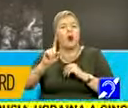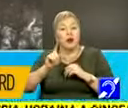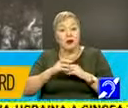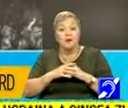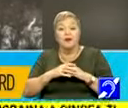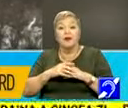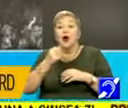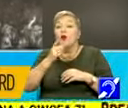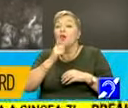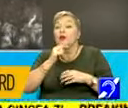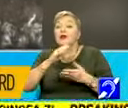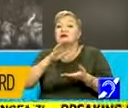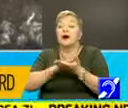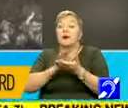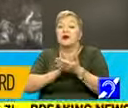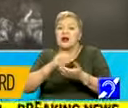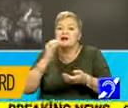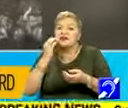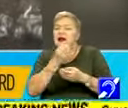s-au secretizat toate